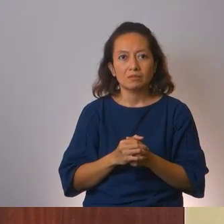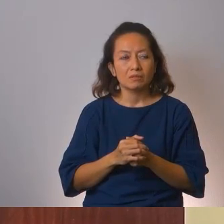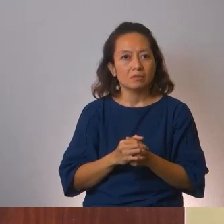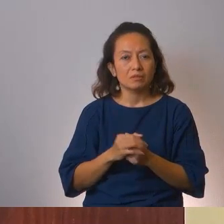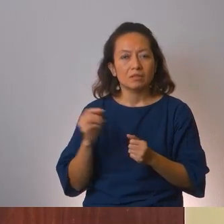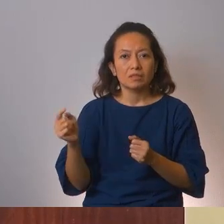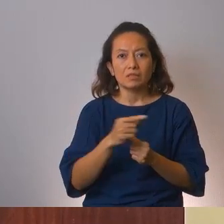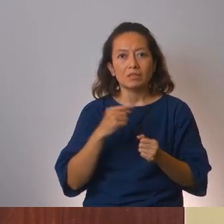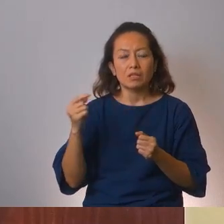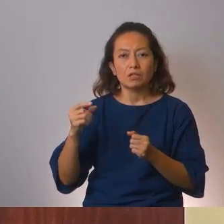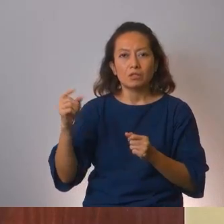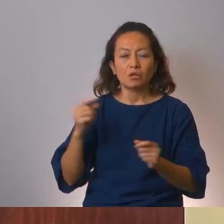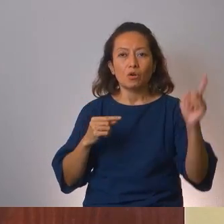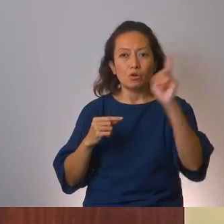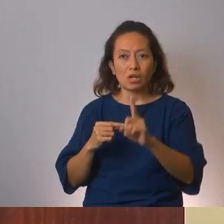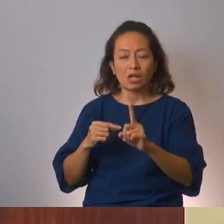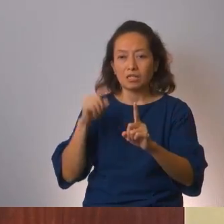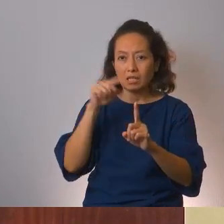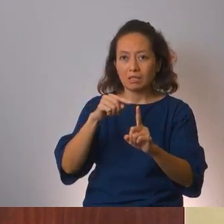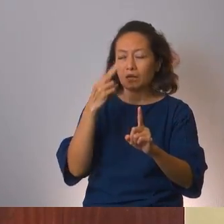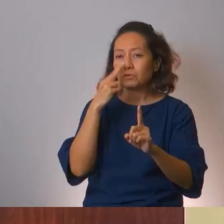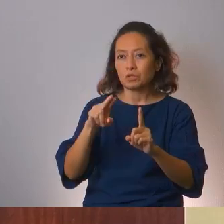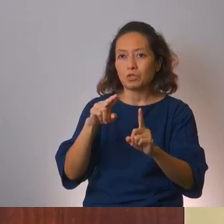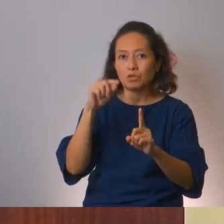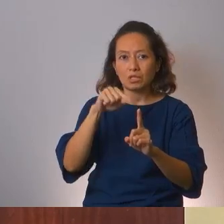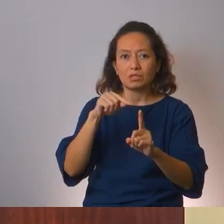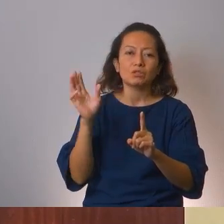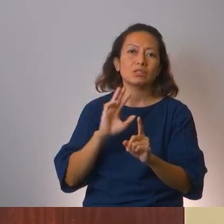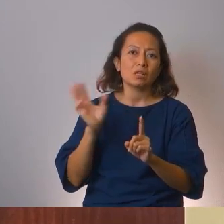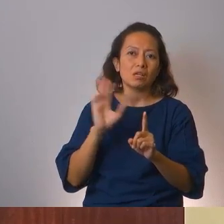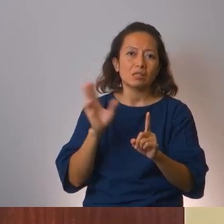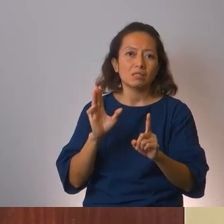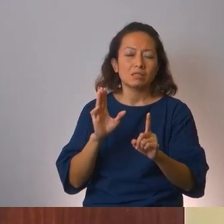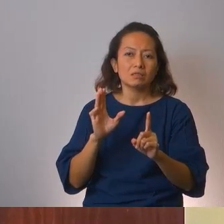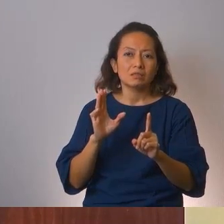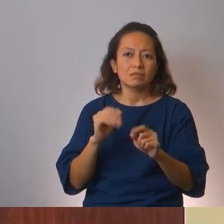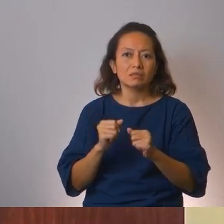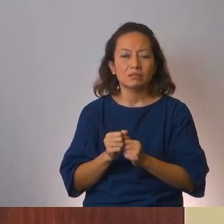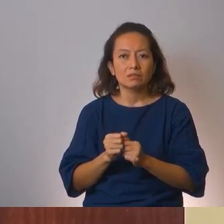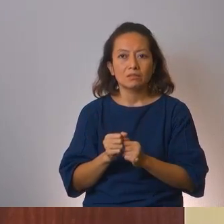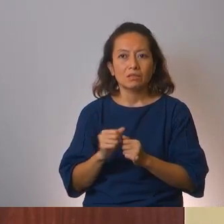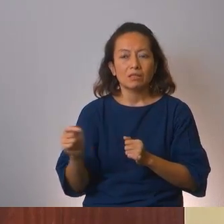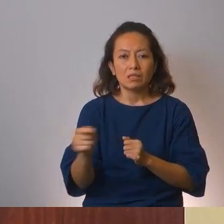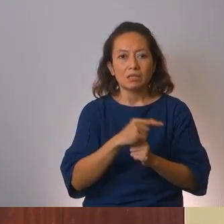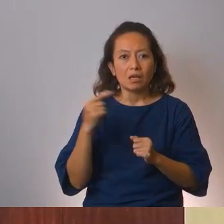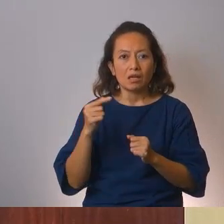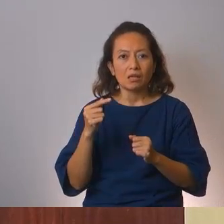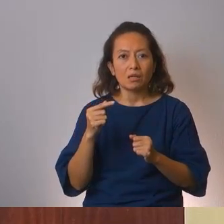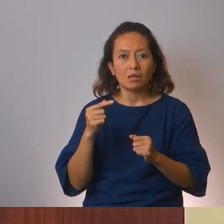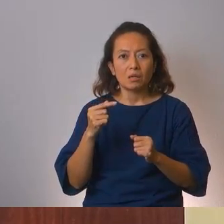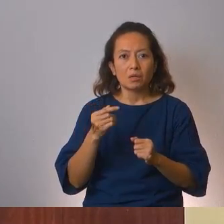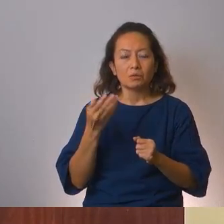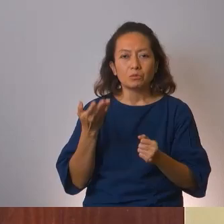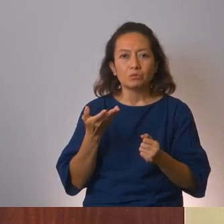Kita juga sulit mempercayai orang-orang asing yang datang dengan segala keberadaannya. Kita lebih memilih